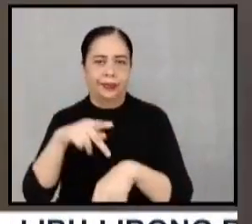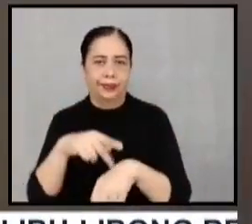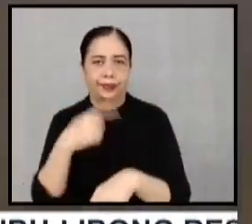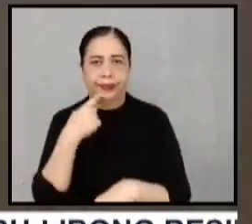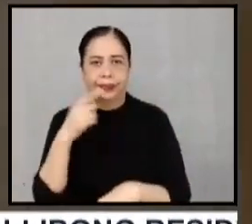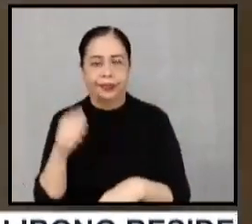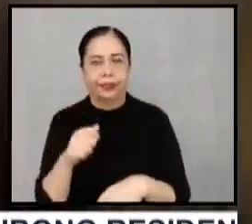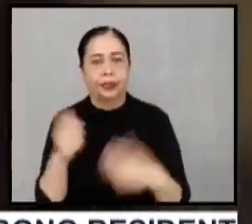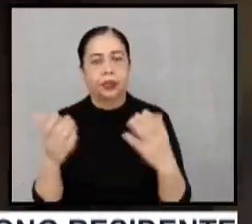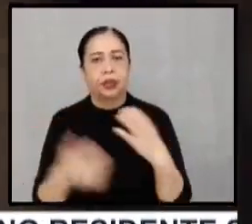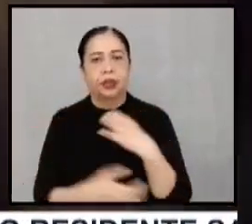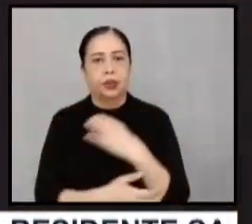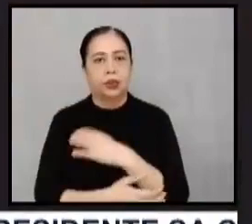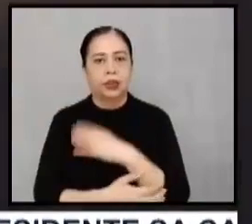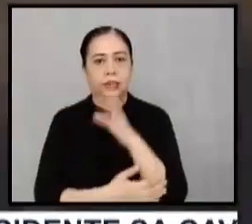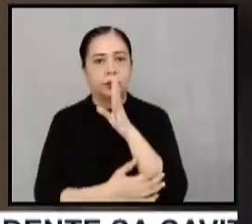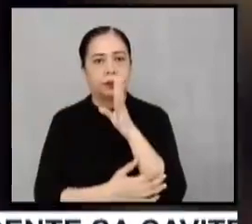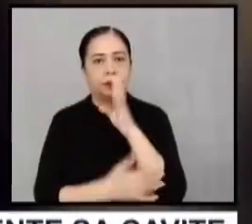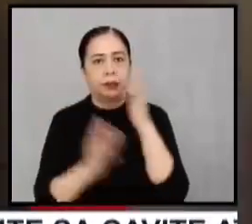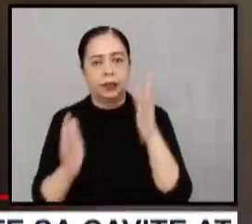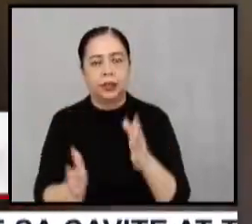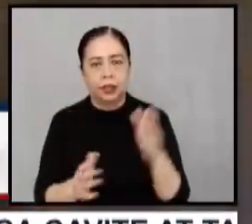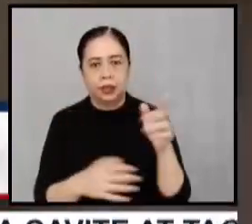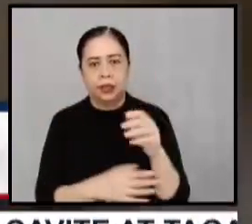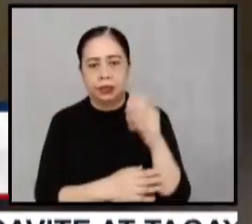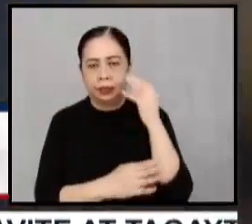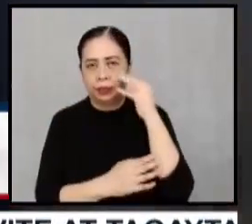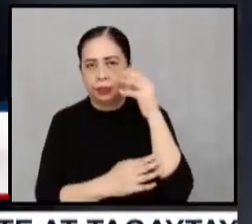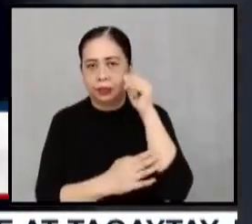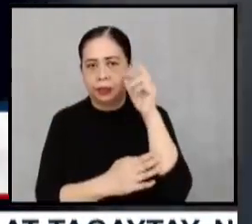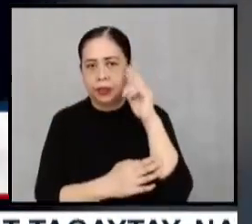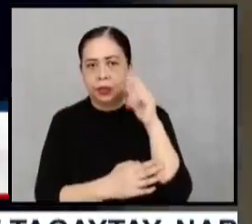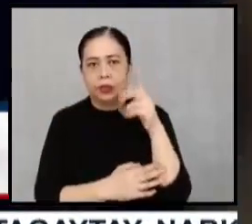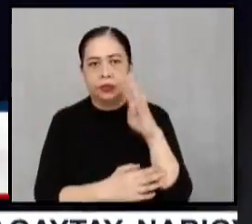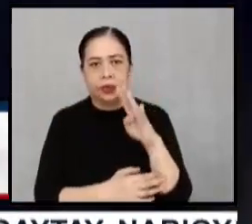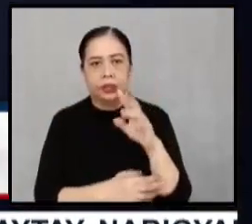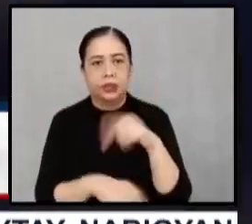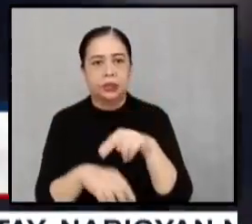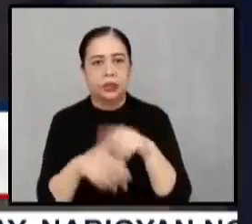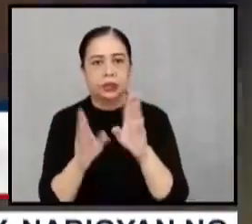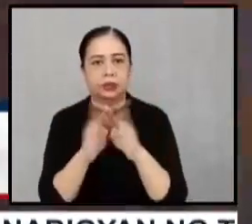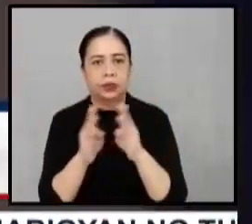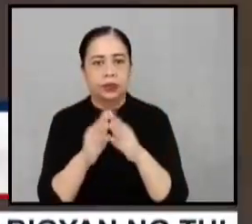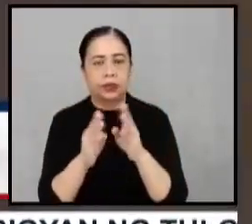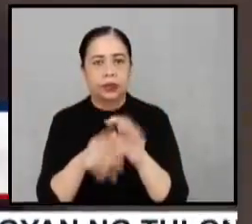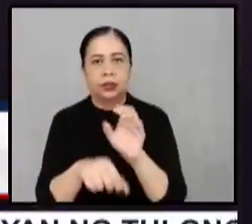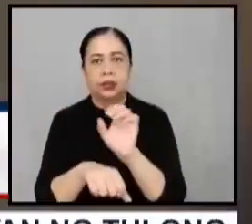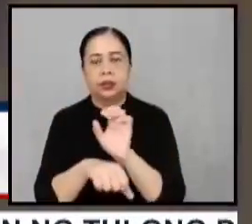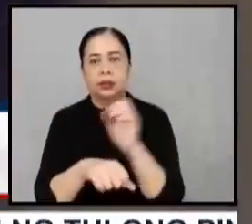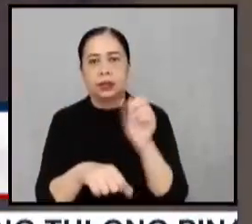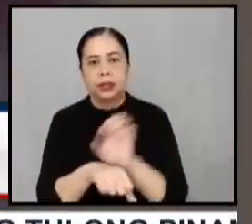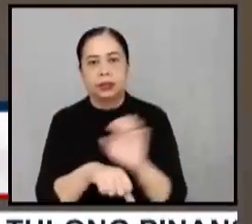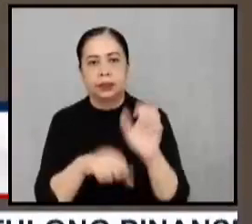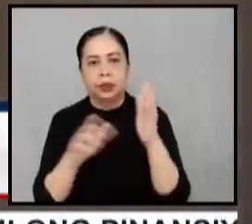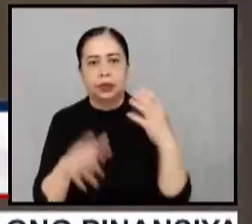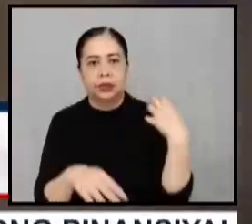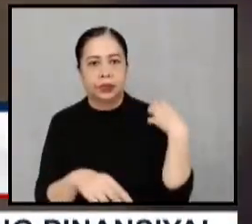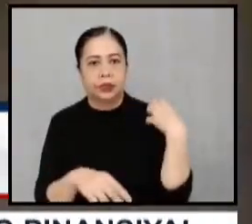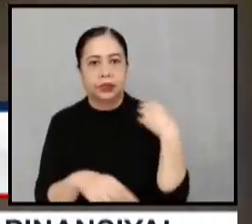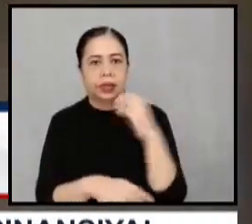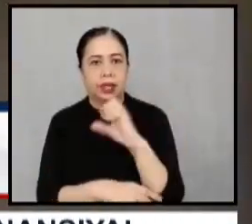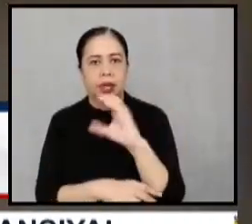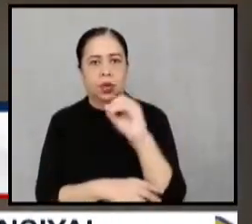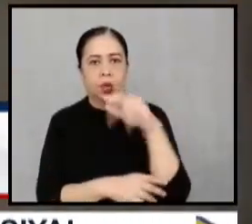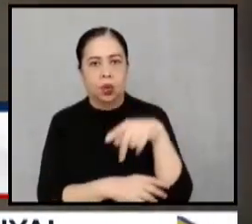Speaker Martin Romualdez sa pakinahok sa 44th National Conference ng Employers Confederation of the Philippines o ECOP sa Maynila